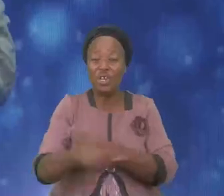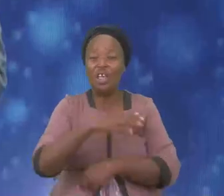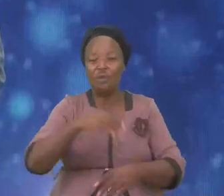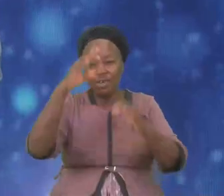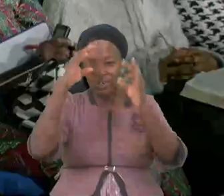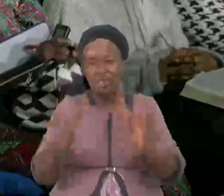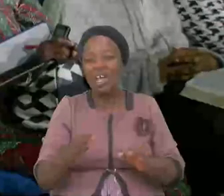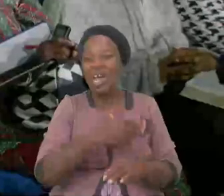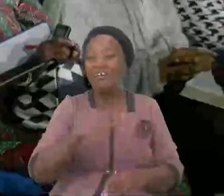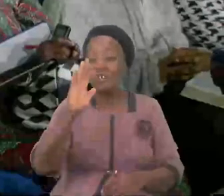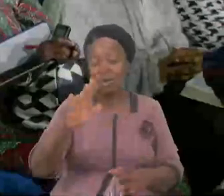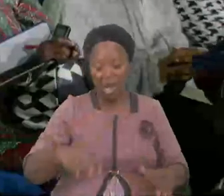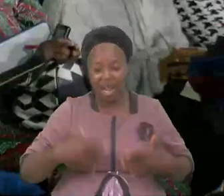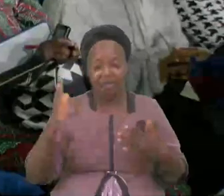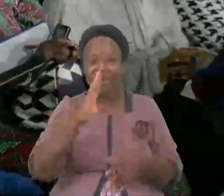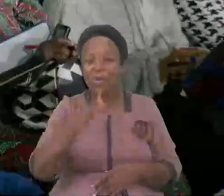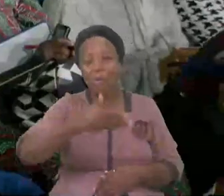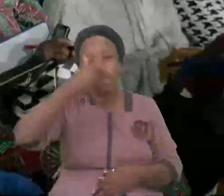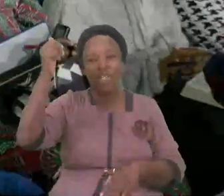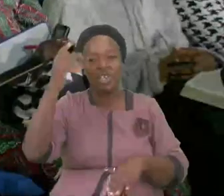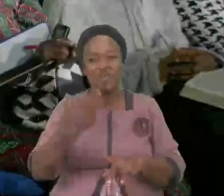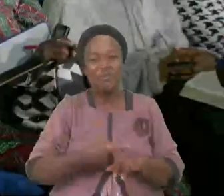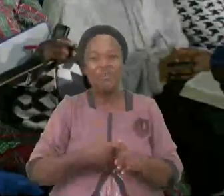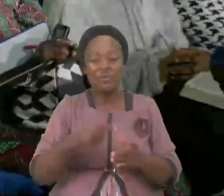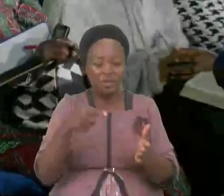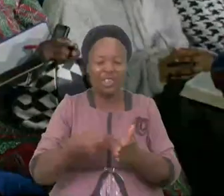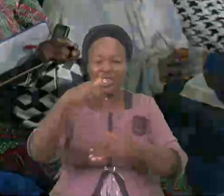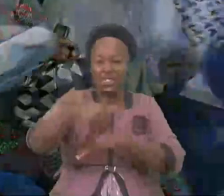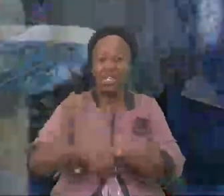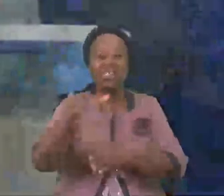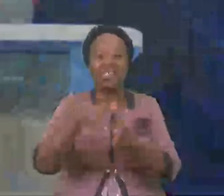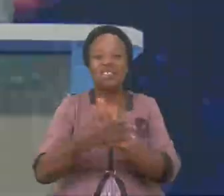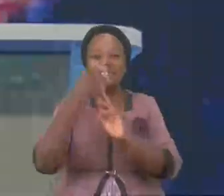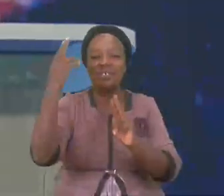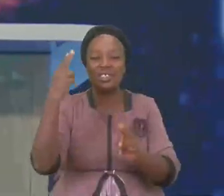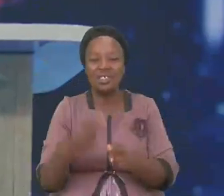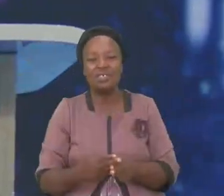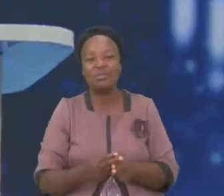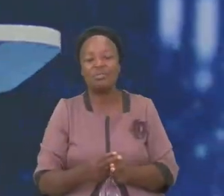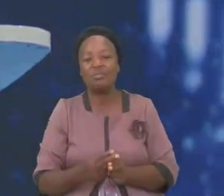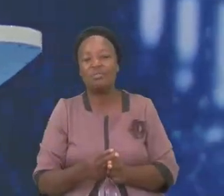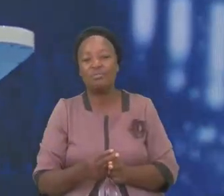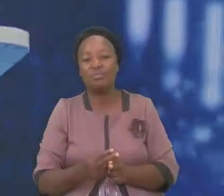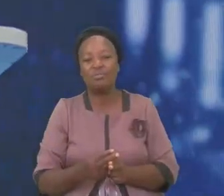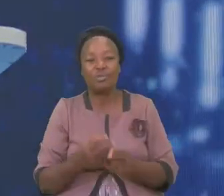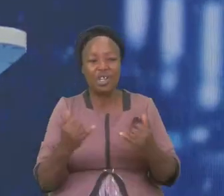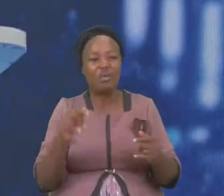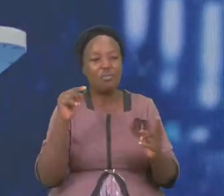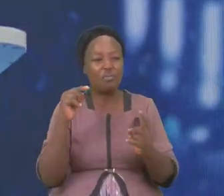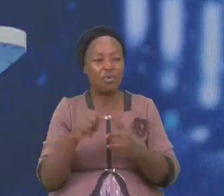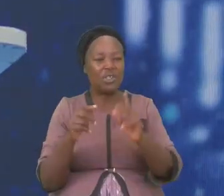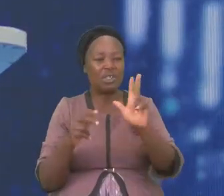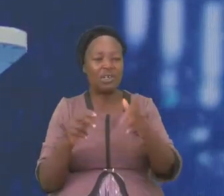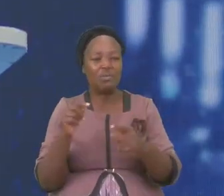décision. Et ta vie sera meilleure à part de ce soir au nom de Jésus. Troisième